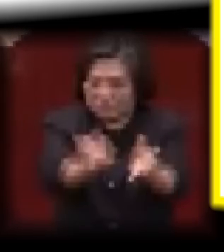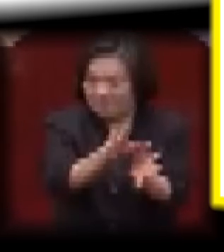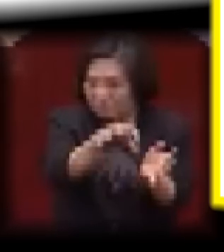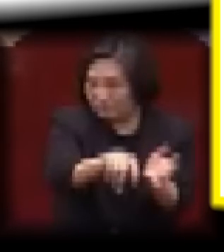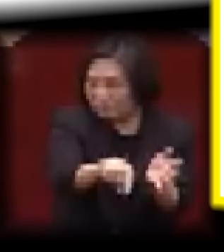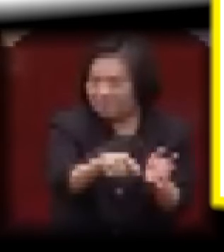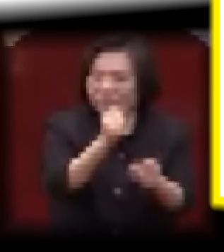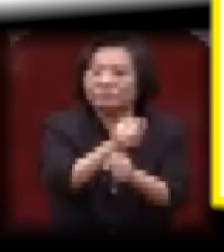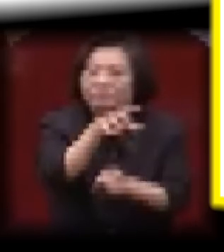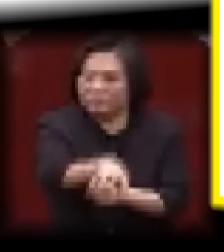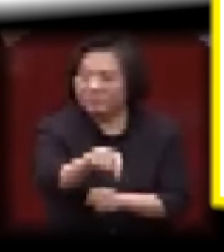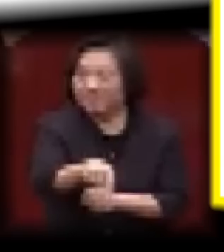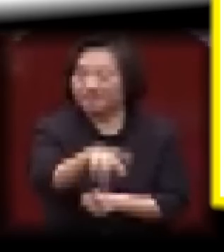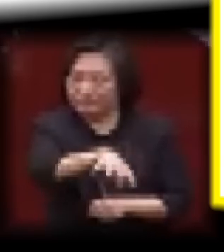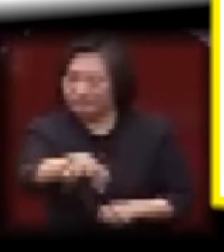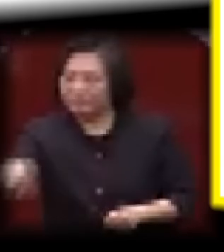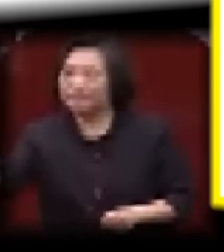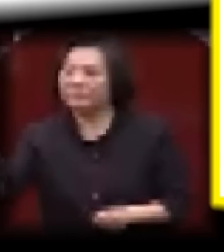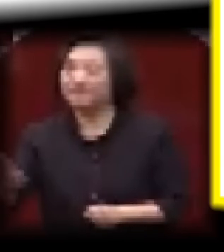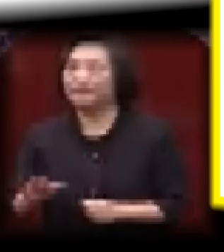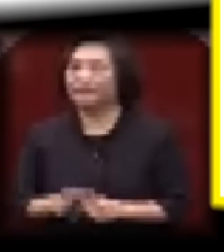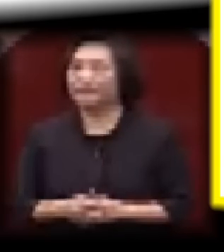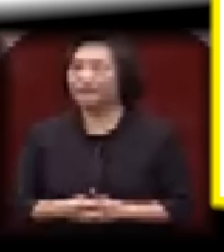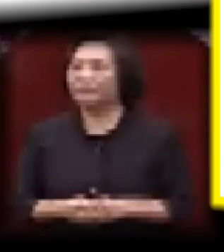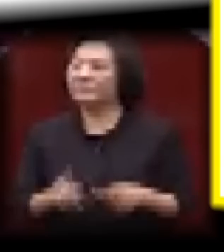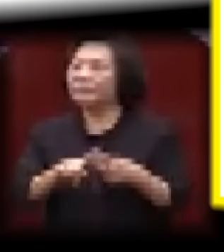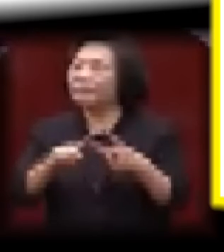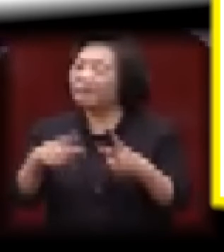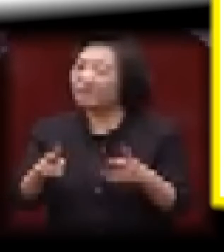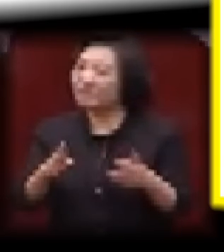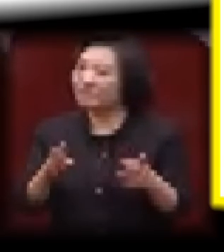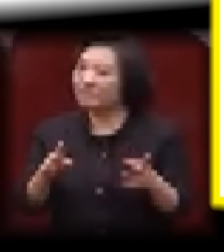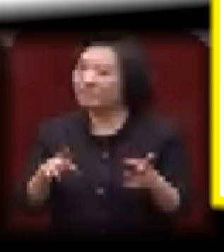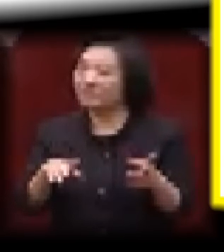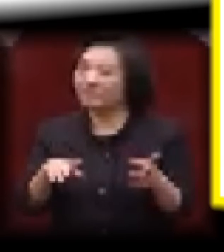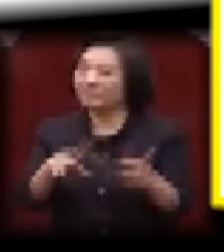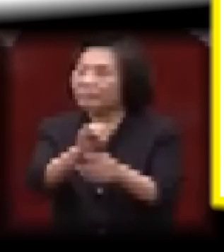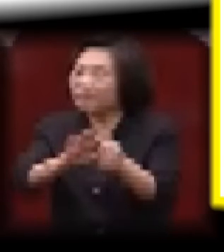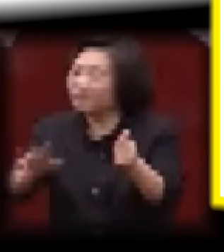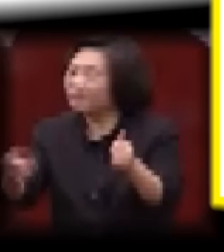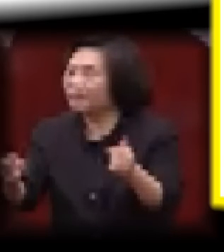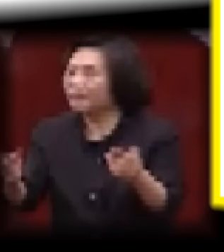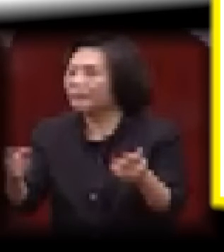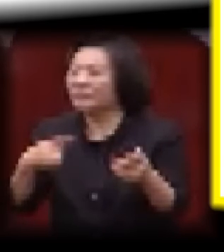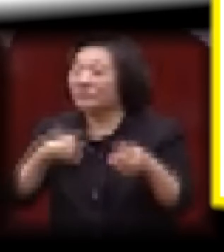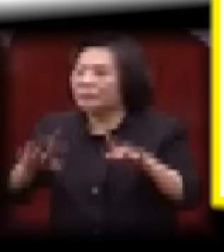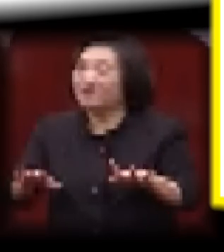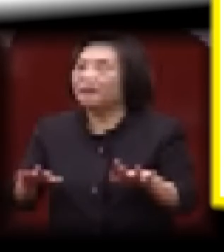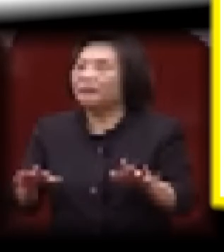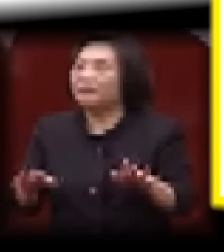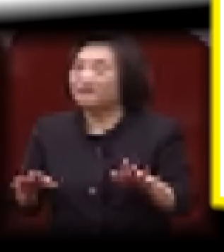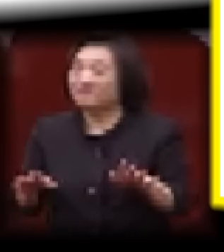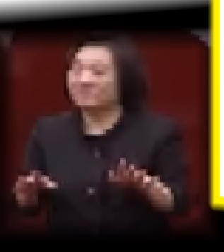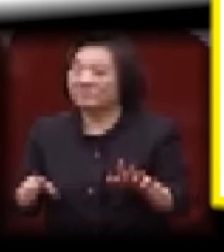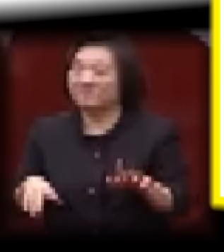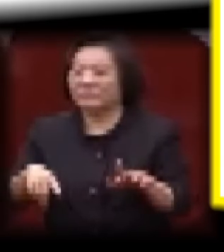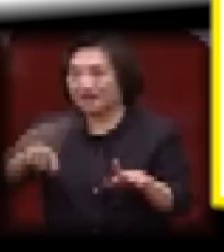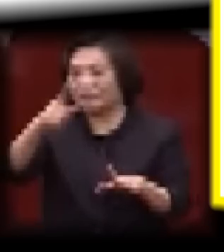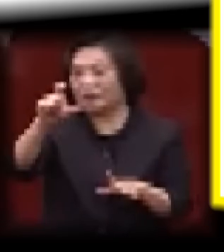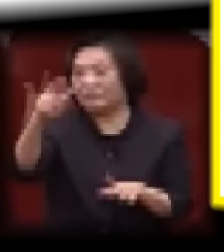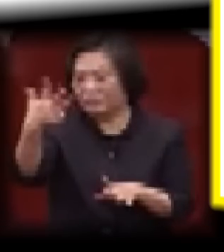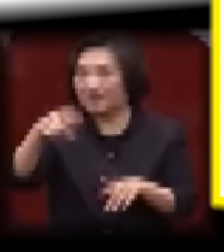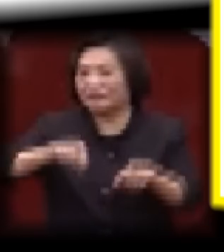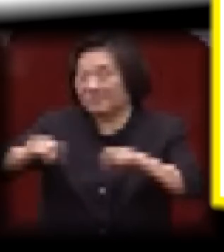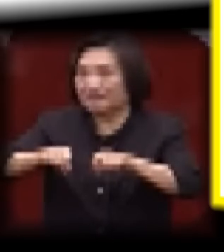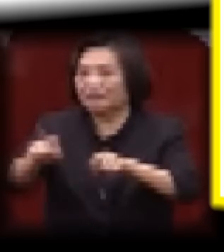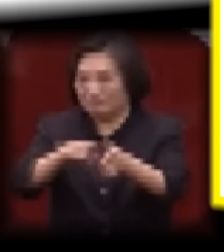止了，南港就8个。另外一个是我们的行政效率，我们现在态度是这样，168专案我们会继续推